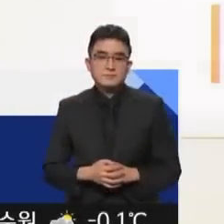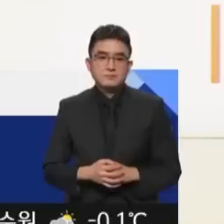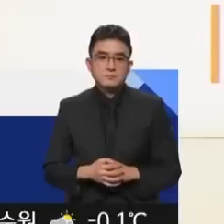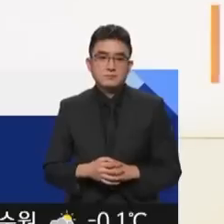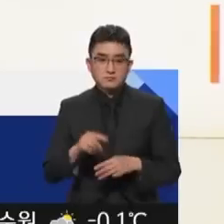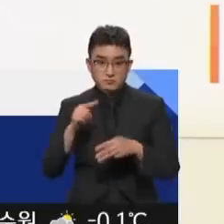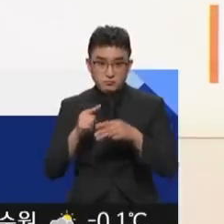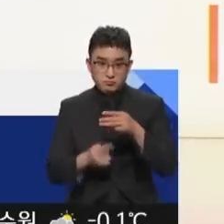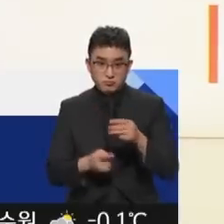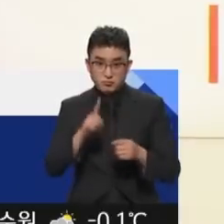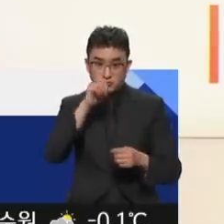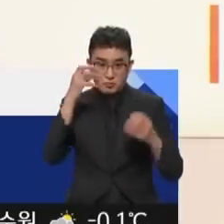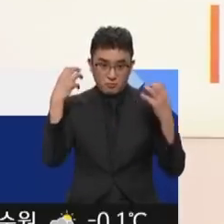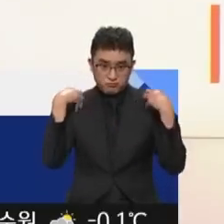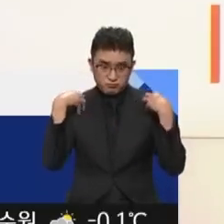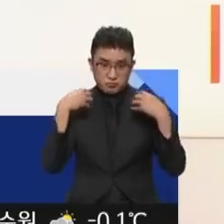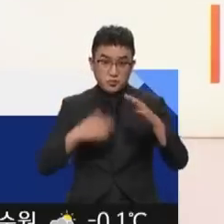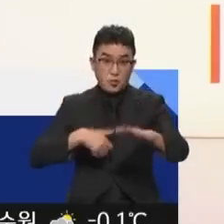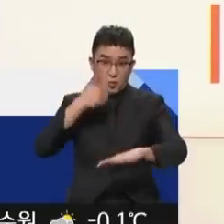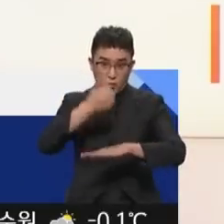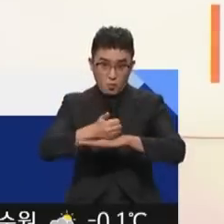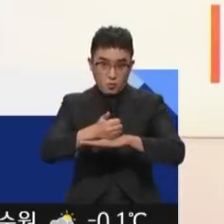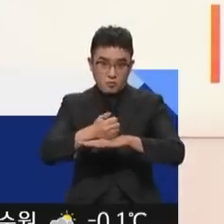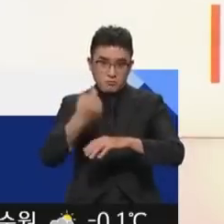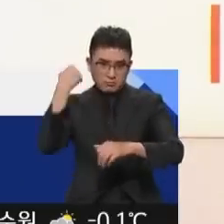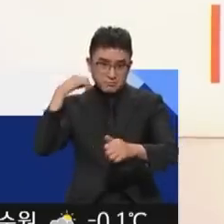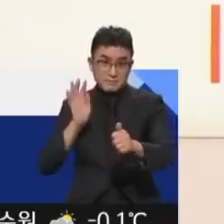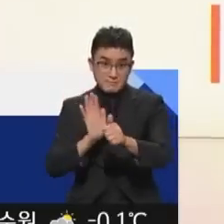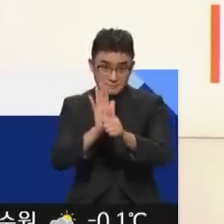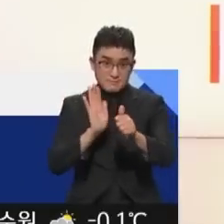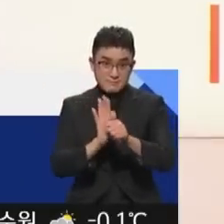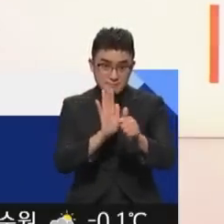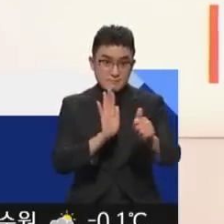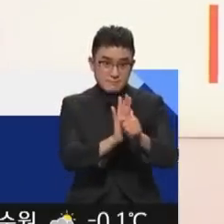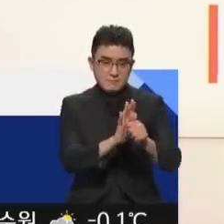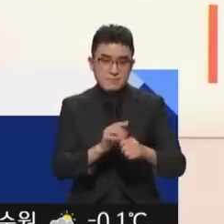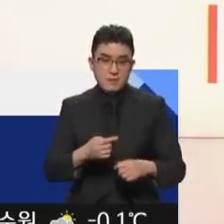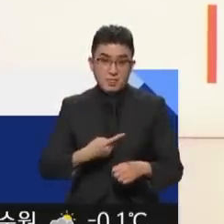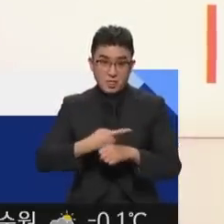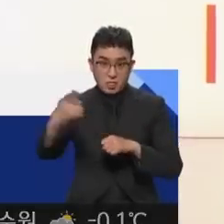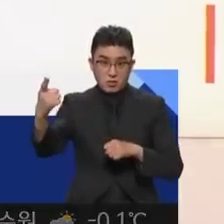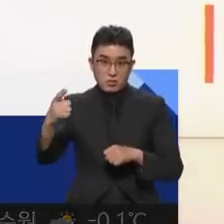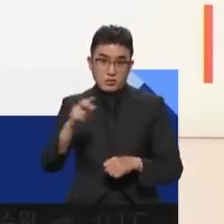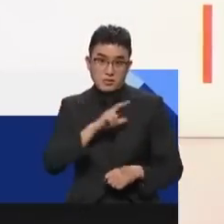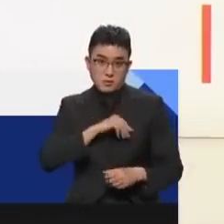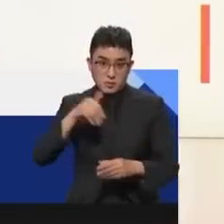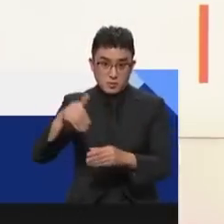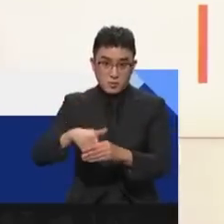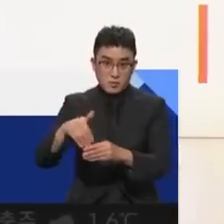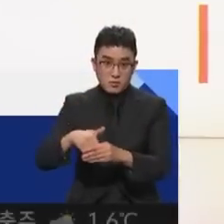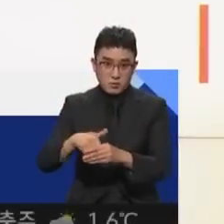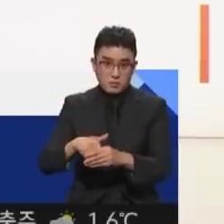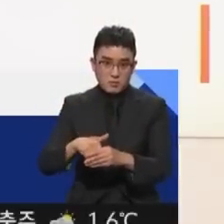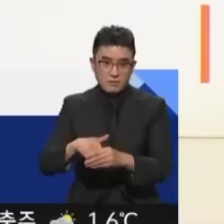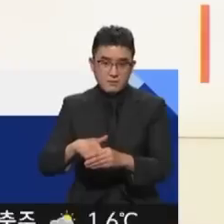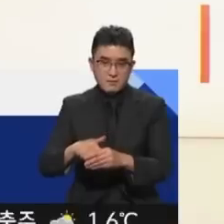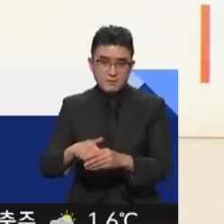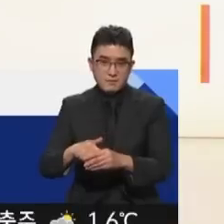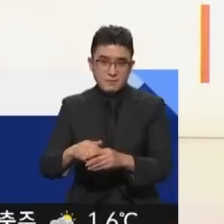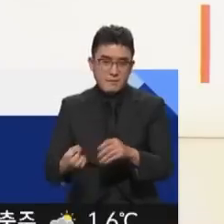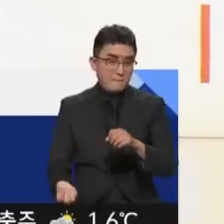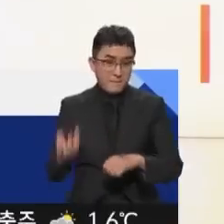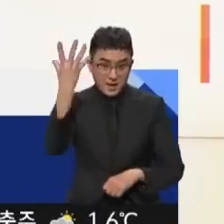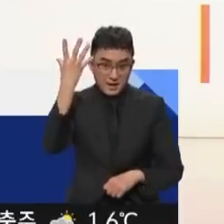정부의 성공을 뒷받침하면서 내년 총선을 압승으로 이끌 수 있는